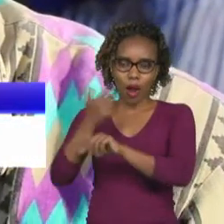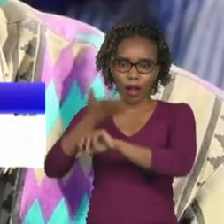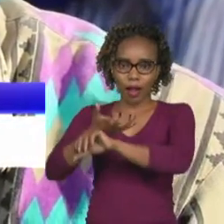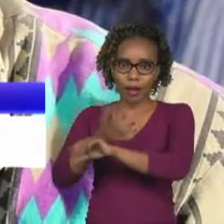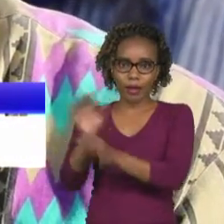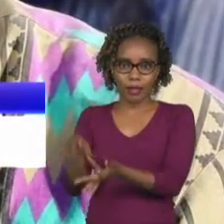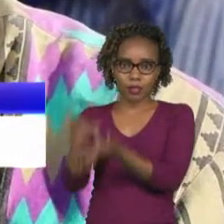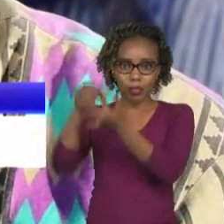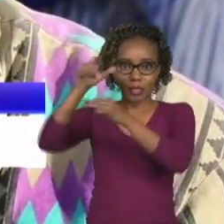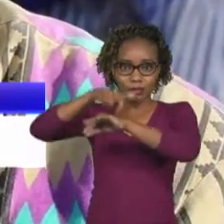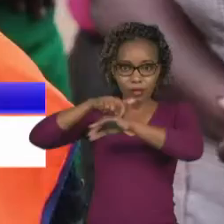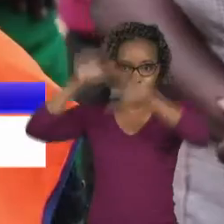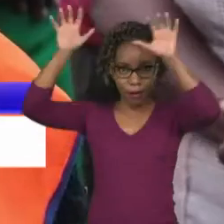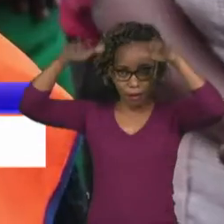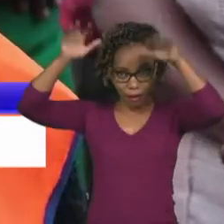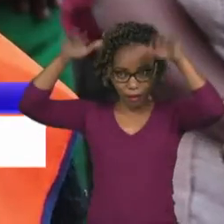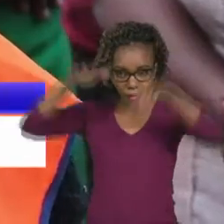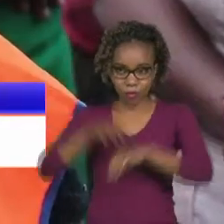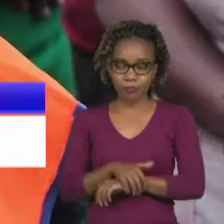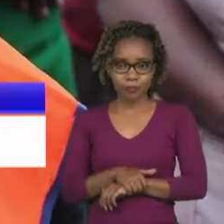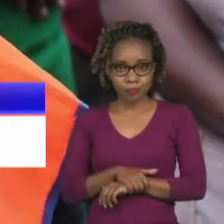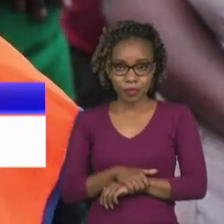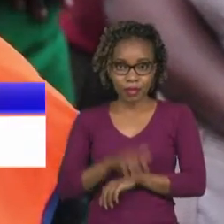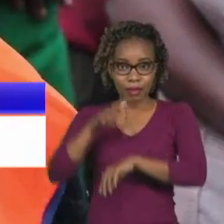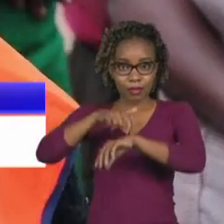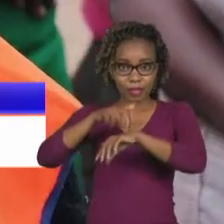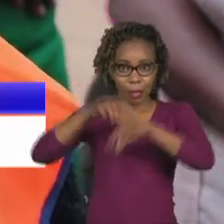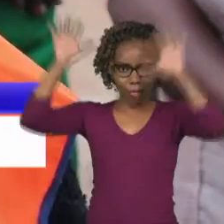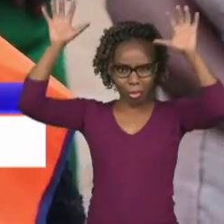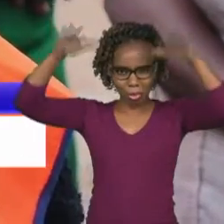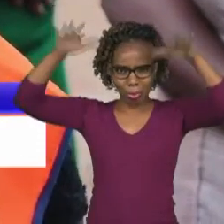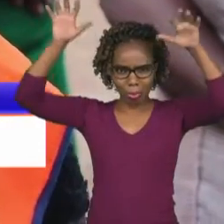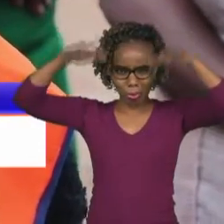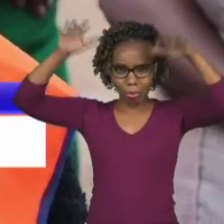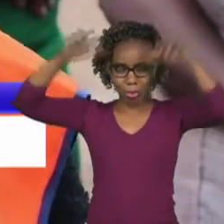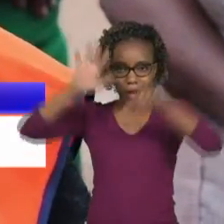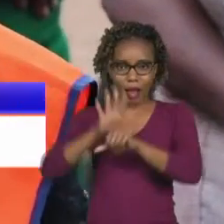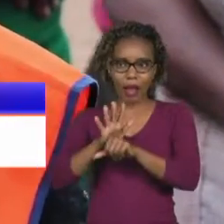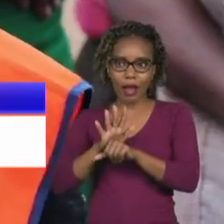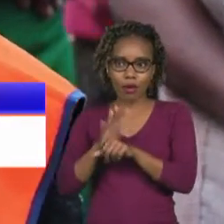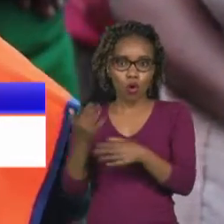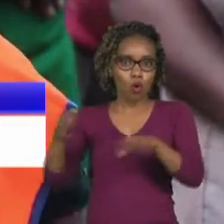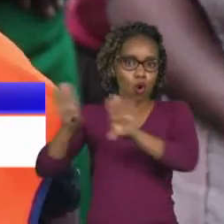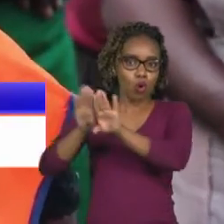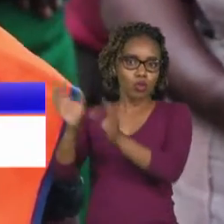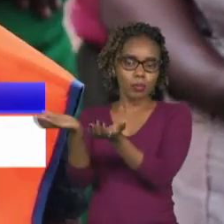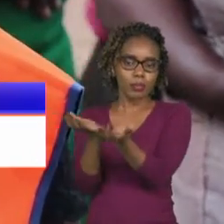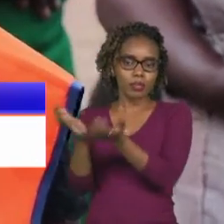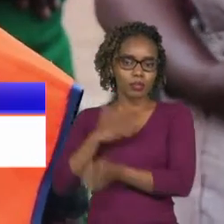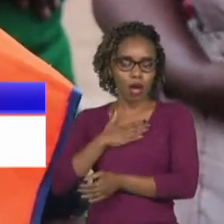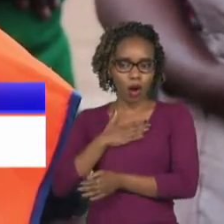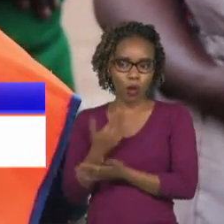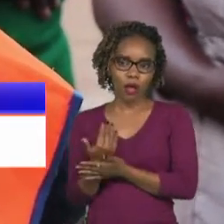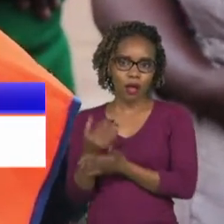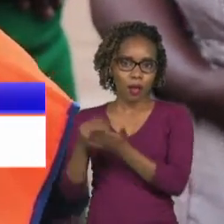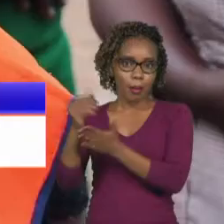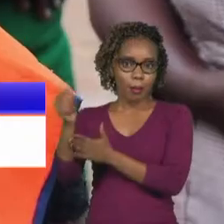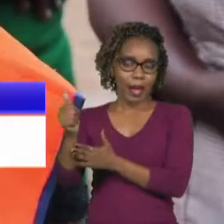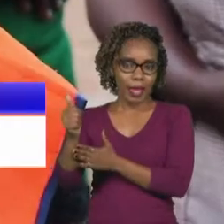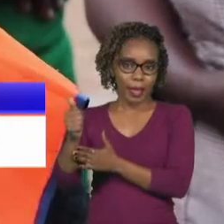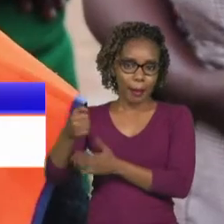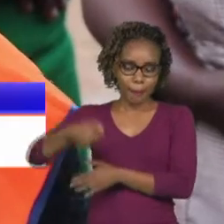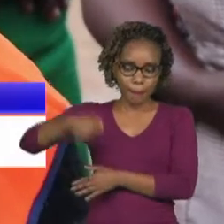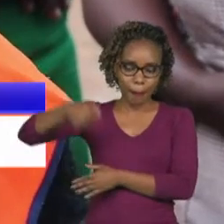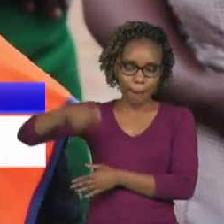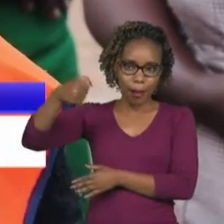especially when it rains. Wakati kumenyesha, tunanyeshewa, hata tunafunga kazi, tunanunua makaratasi,